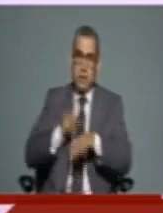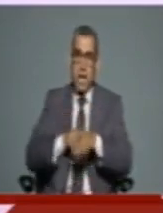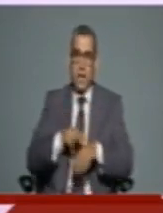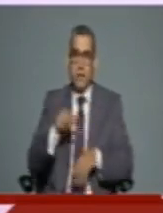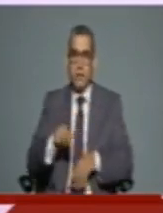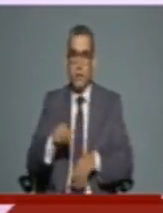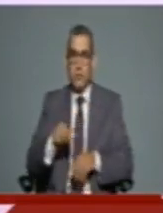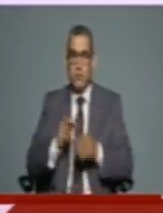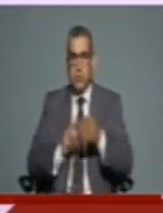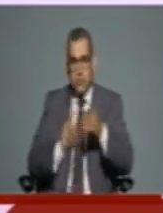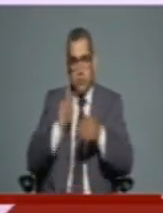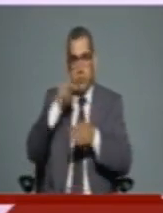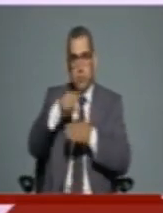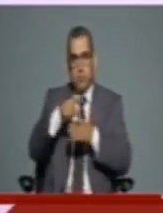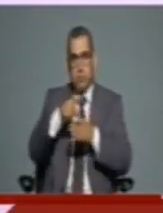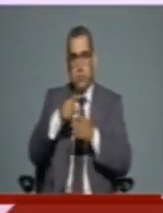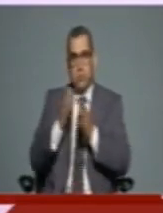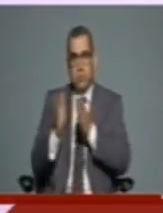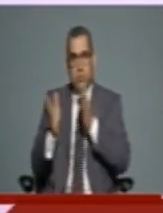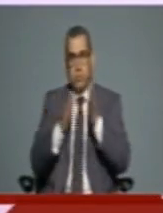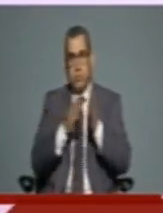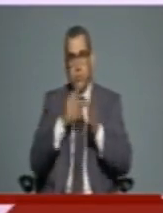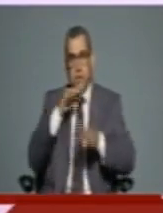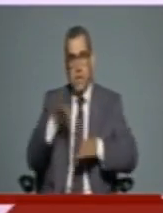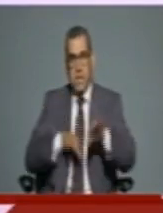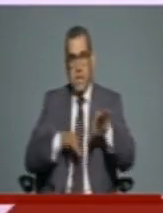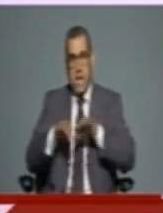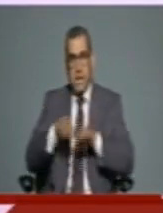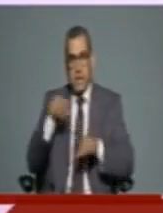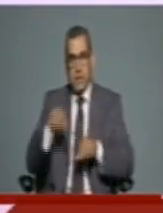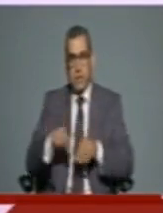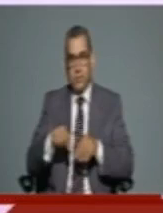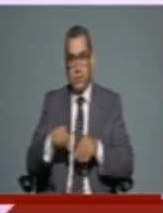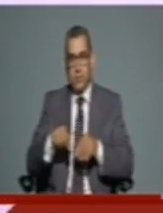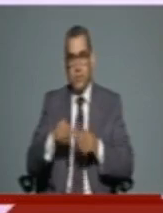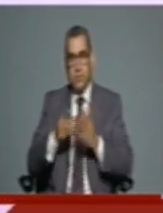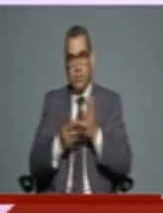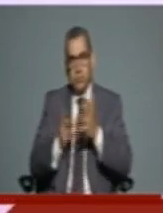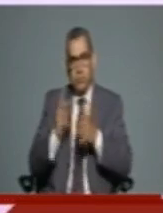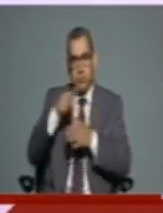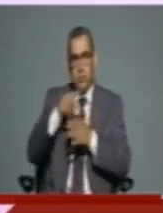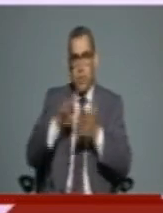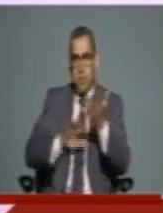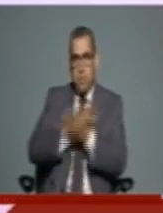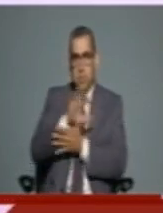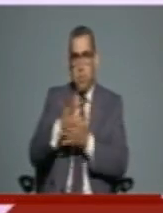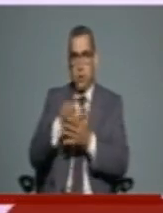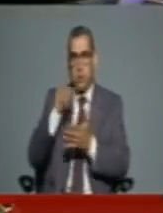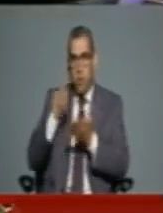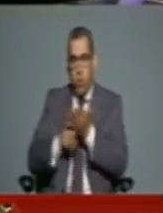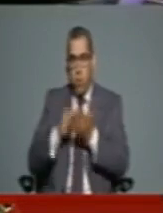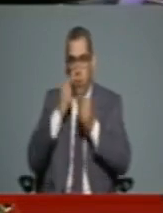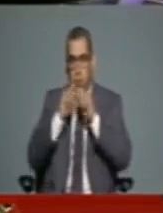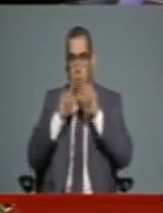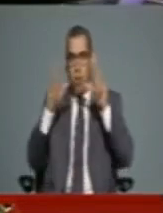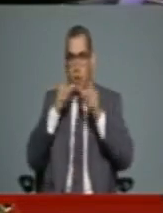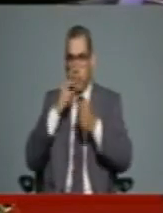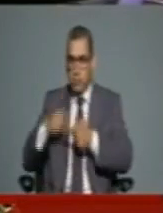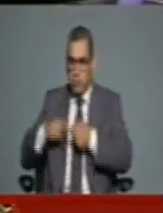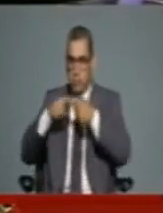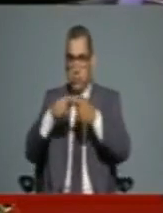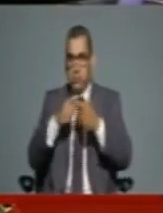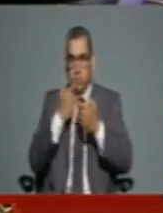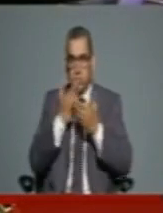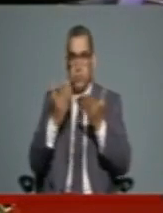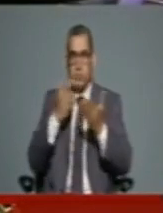عبور ما بين سياسة ترك المشاكل والأمر الواقع لأن يحلها